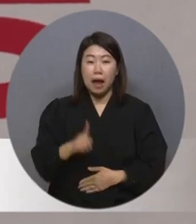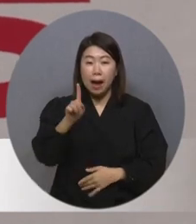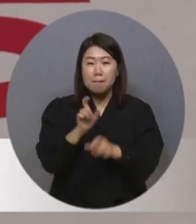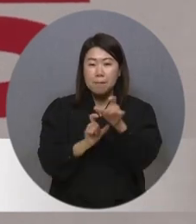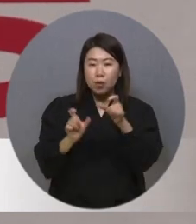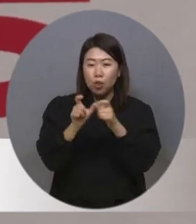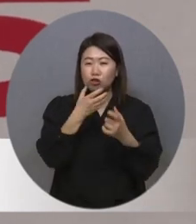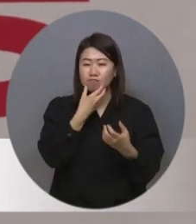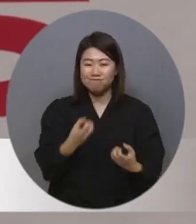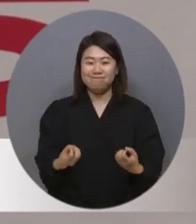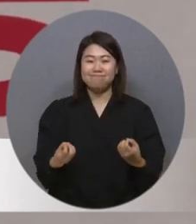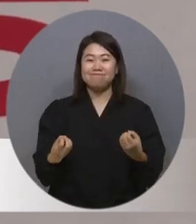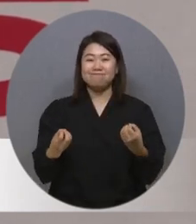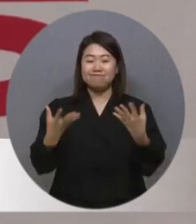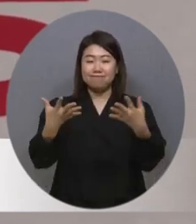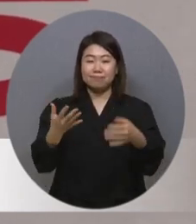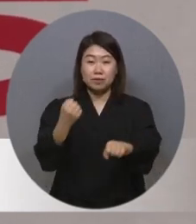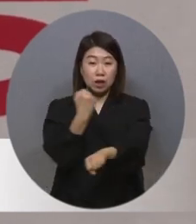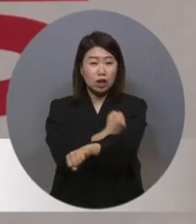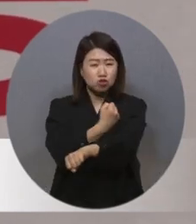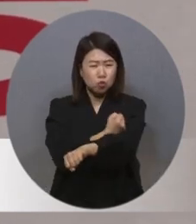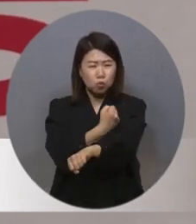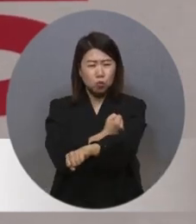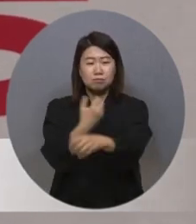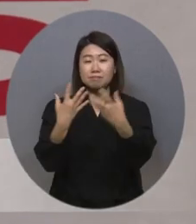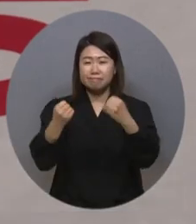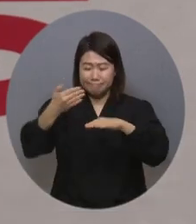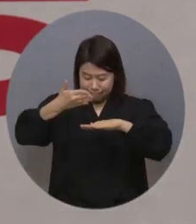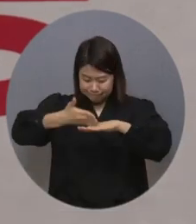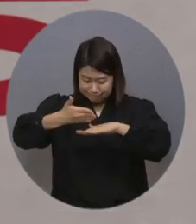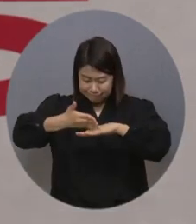한번 축하드립니다. 정말 여러분 애쓰였습니다.